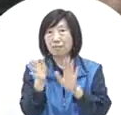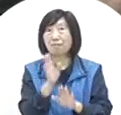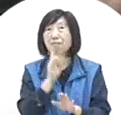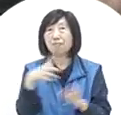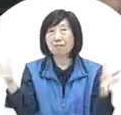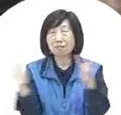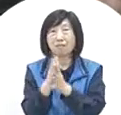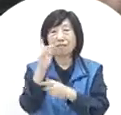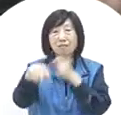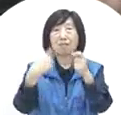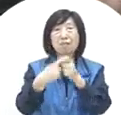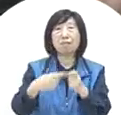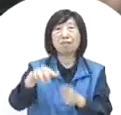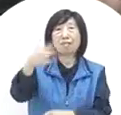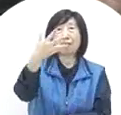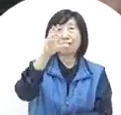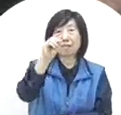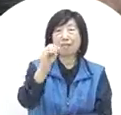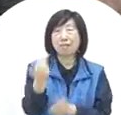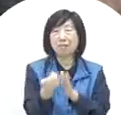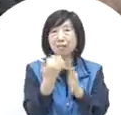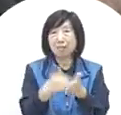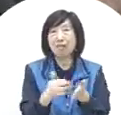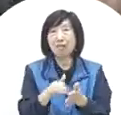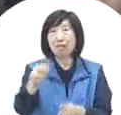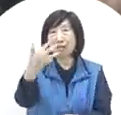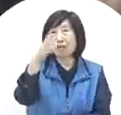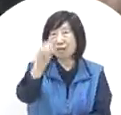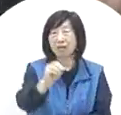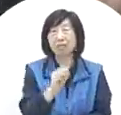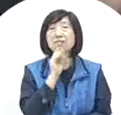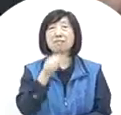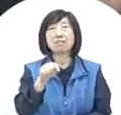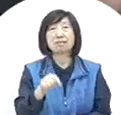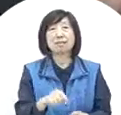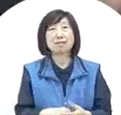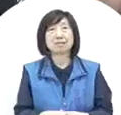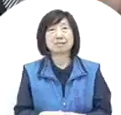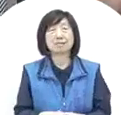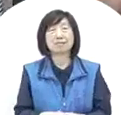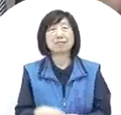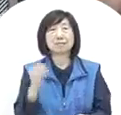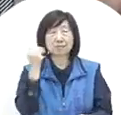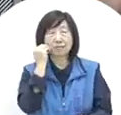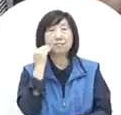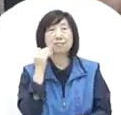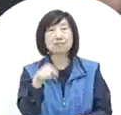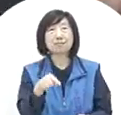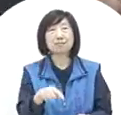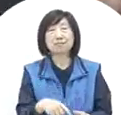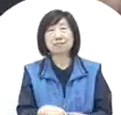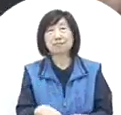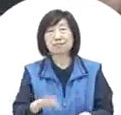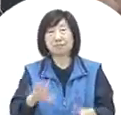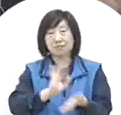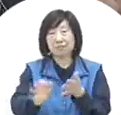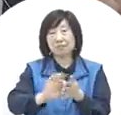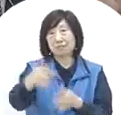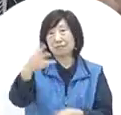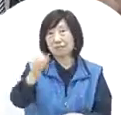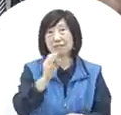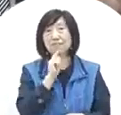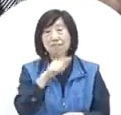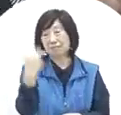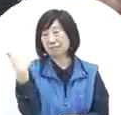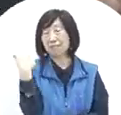共一年要花800万的预算，800万被罢班哦齁。你这个齁，如果说我们今天花了800万，你上个礼拜